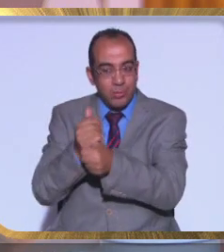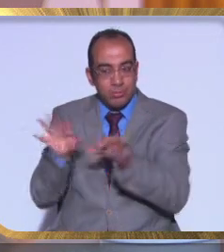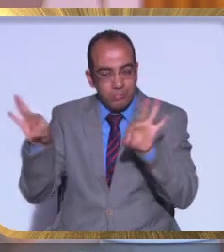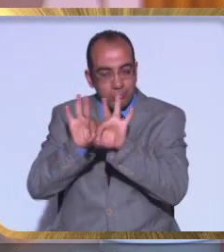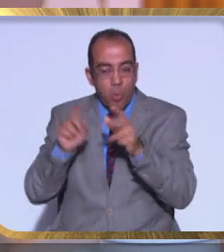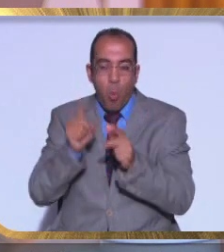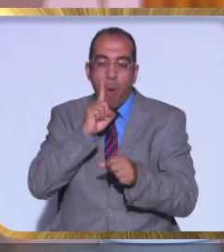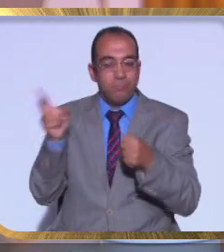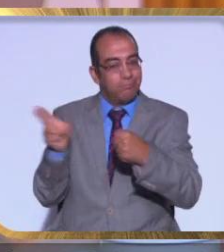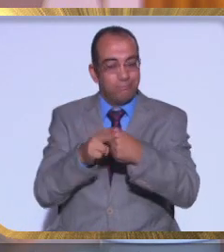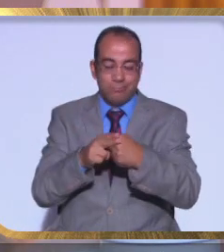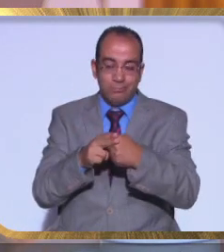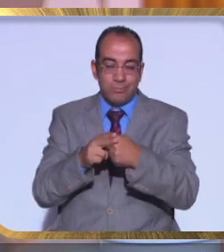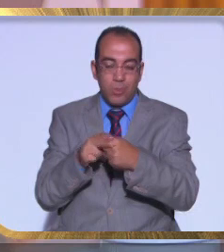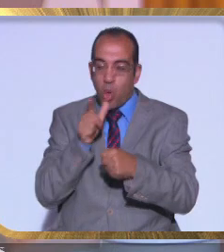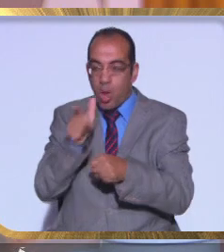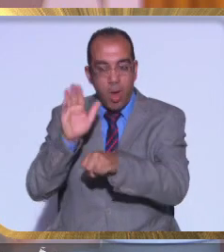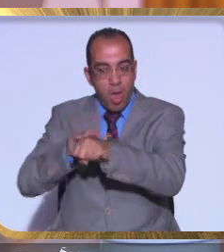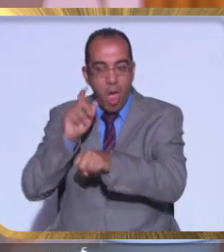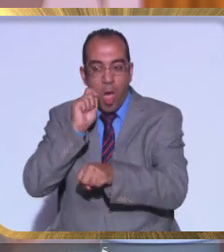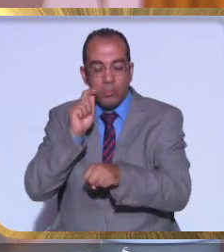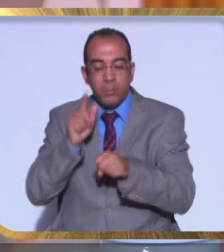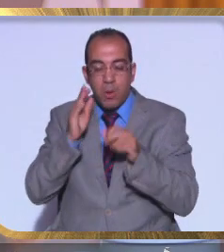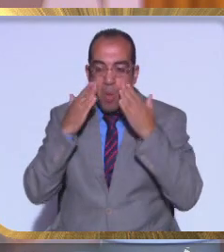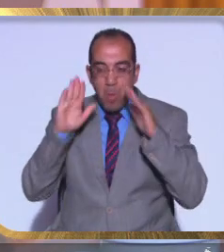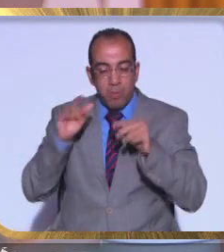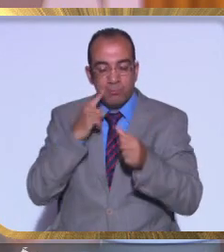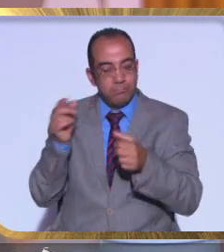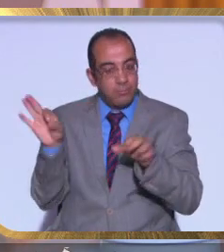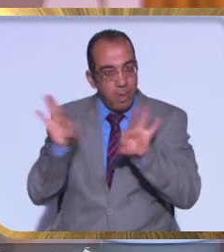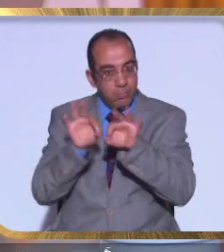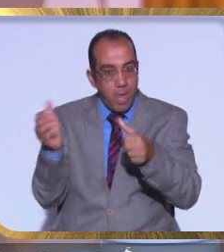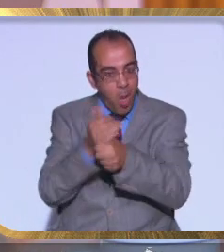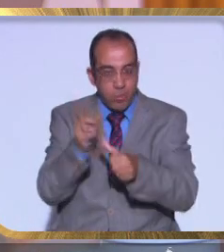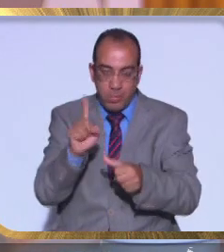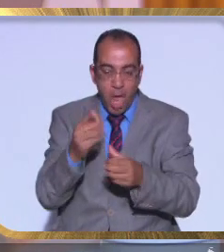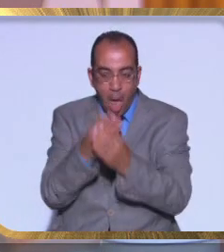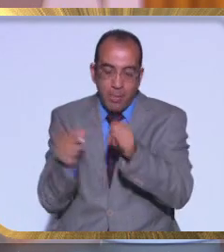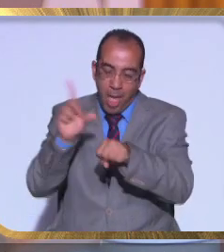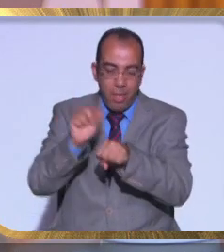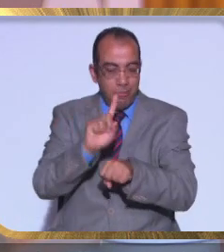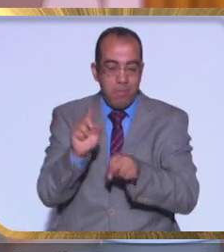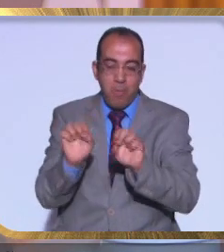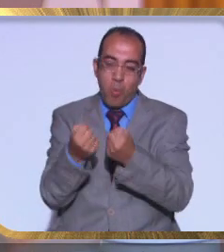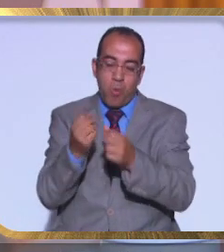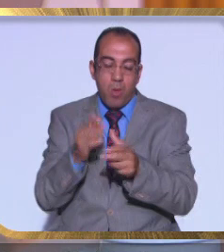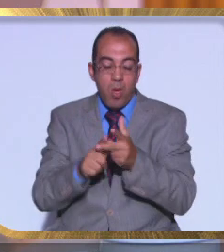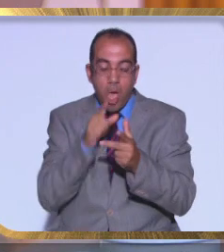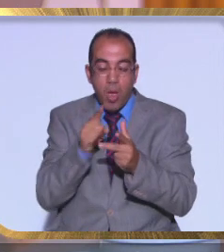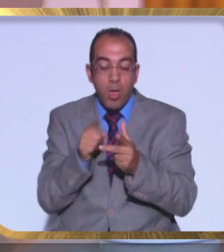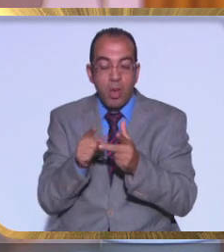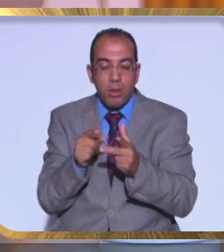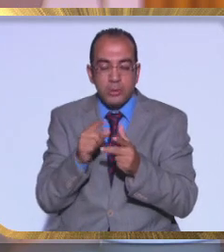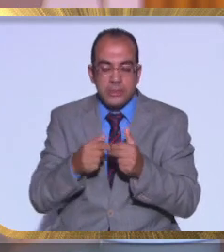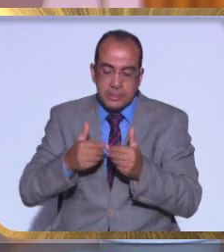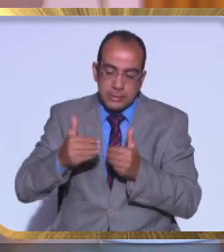الأم يعني راحت قالت للوالد، فالوالد قال لها طول ما أنا عايش أنت ما تتجوزيش من ابن خالك. وبعد كده الموضوع قعد لفترة